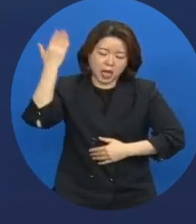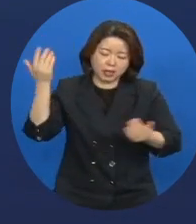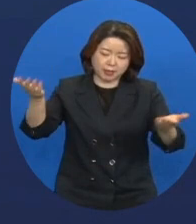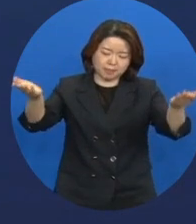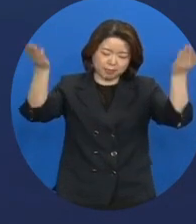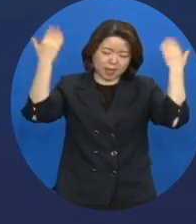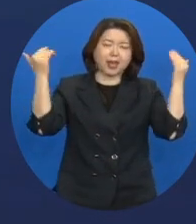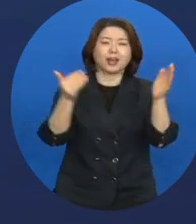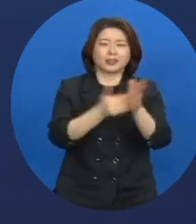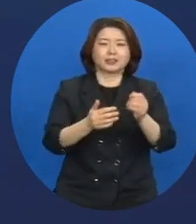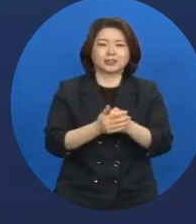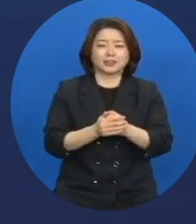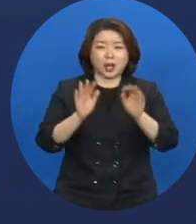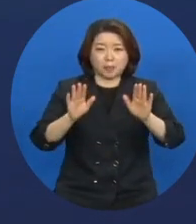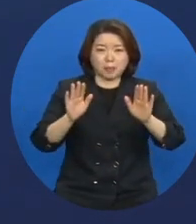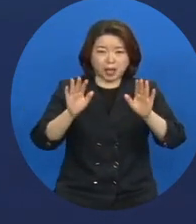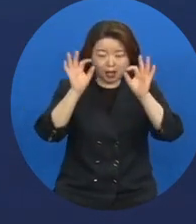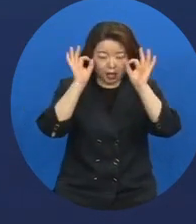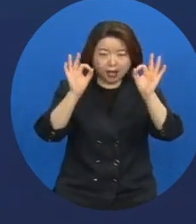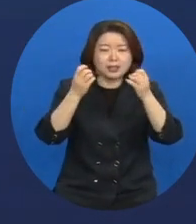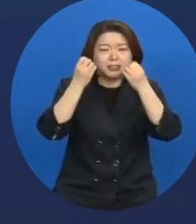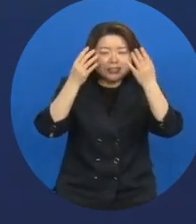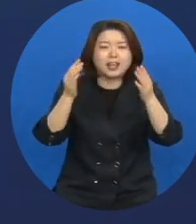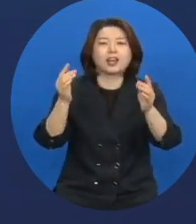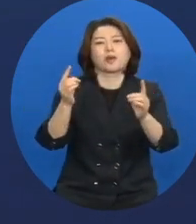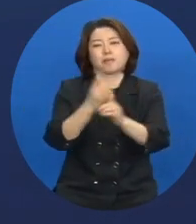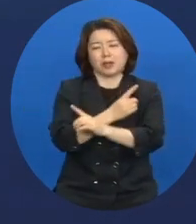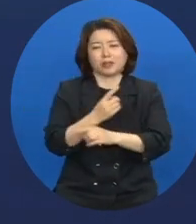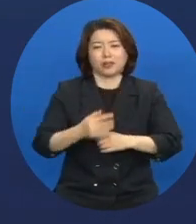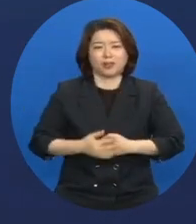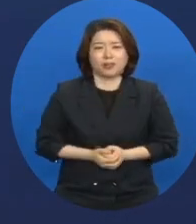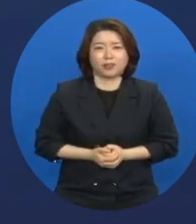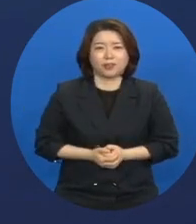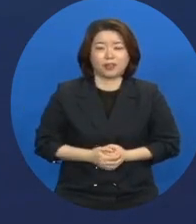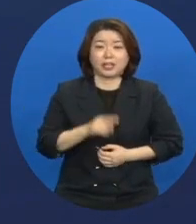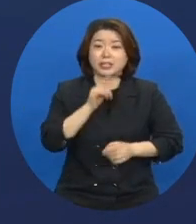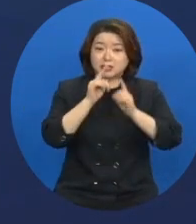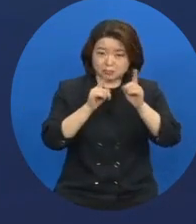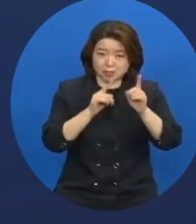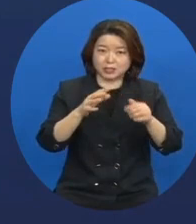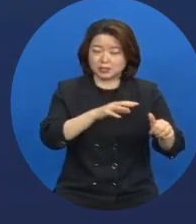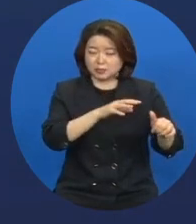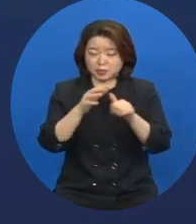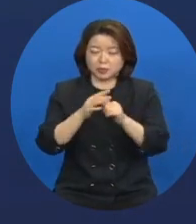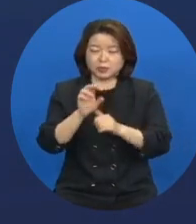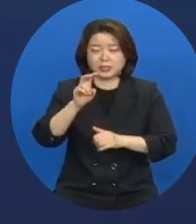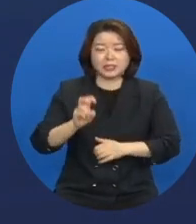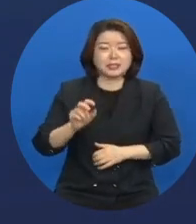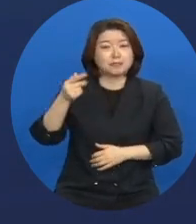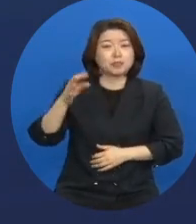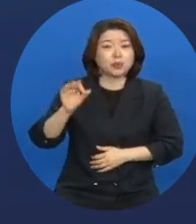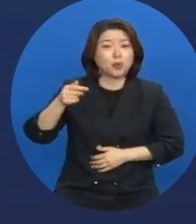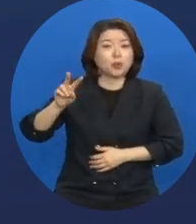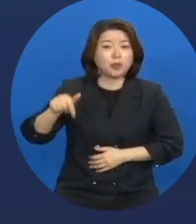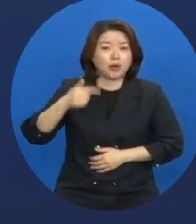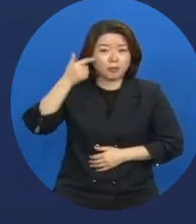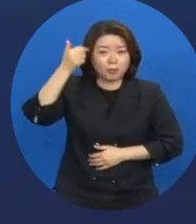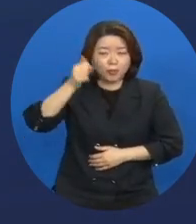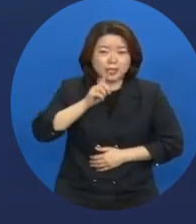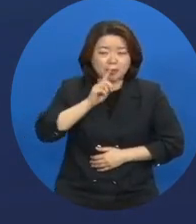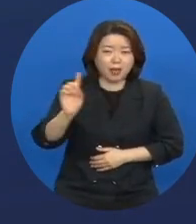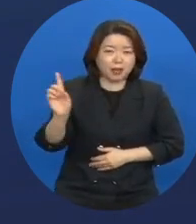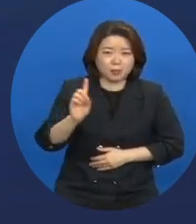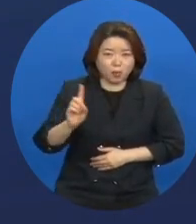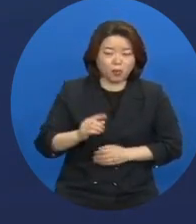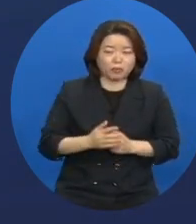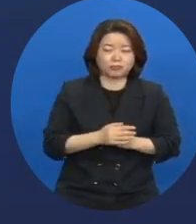지나갔으니 보라 새 것이 되었도다. 이 말씀을 가지고 인동영 목사님이 이렇게 말씀하셨어요.